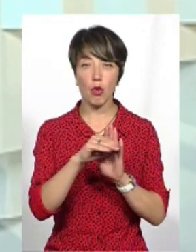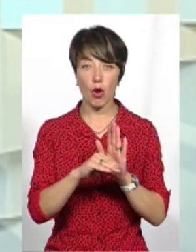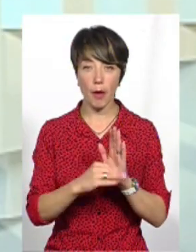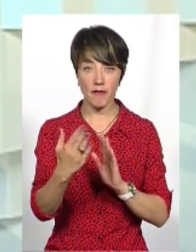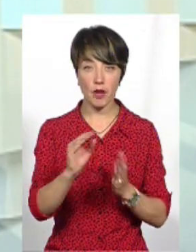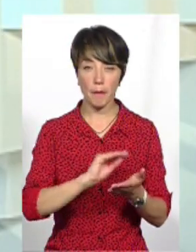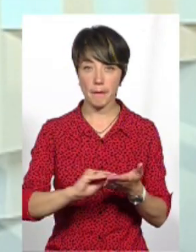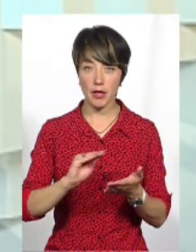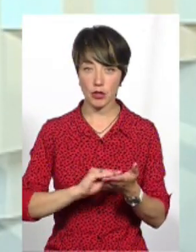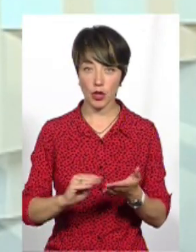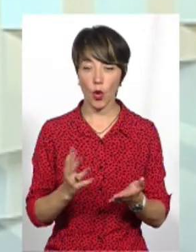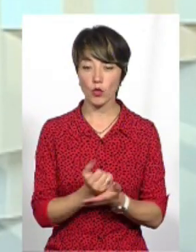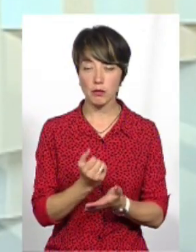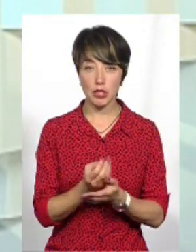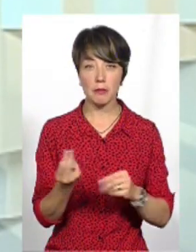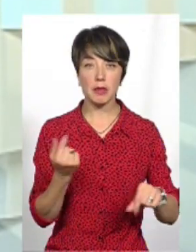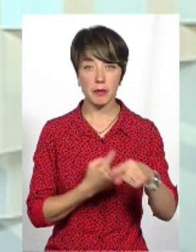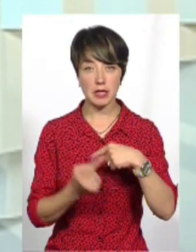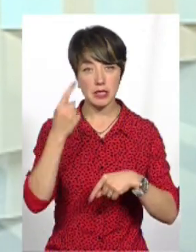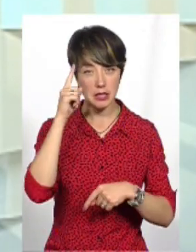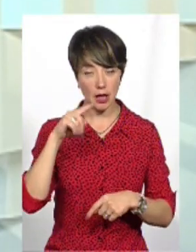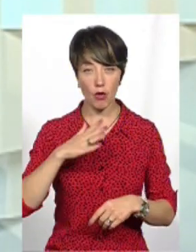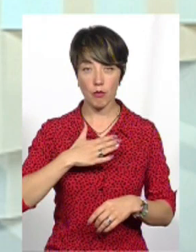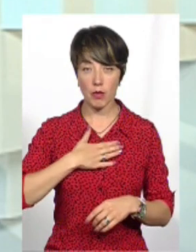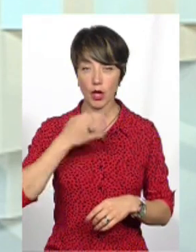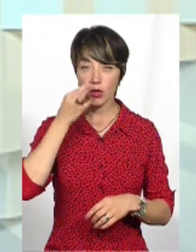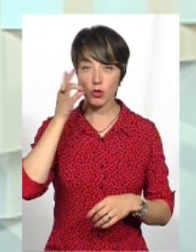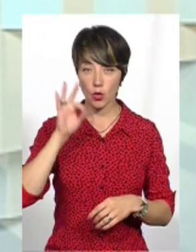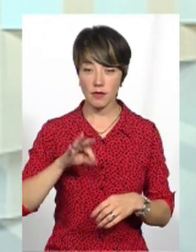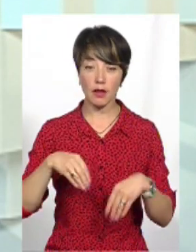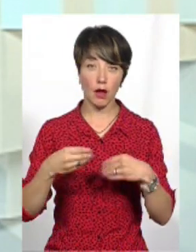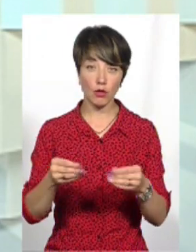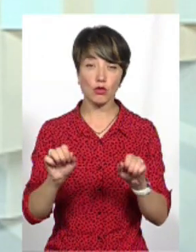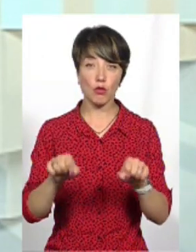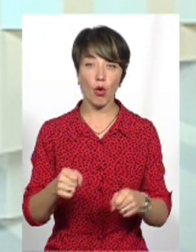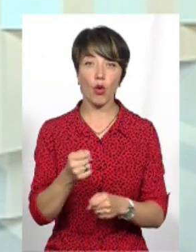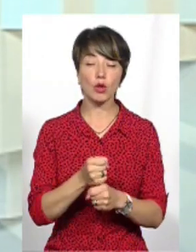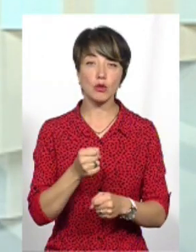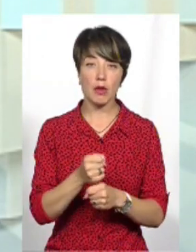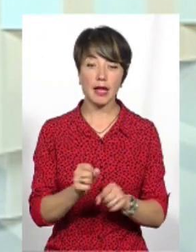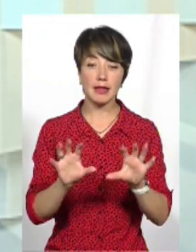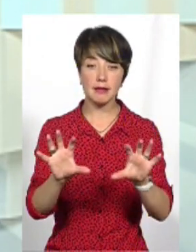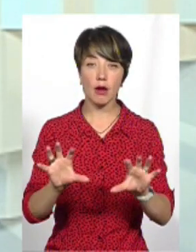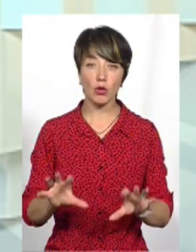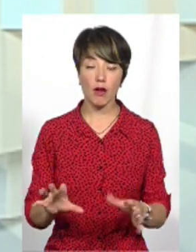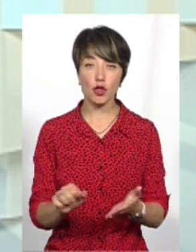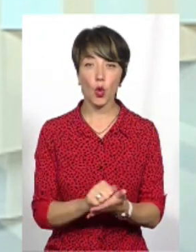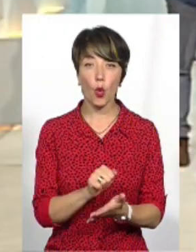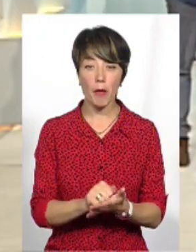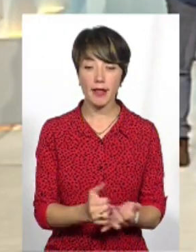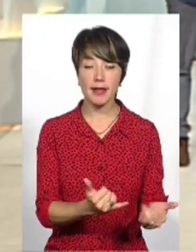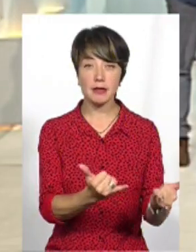пишете, цитую, як успішний підприємець, знаю, що мої знання та досвід дадуть змогу розробляти ті законодавчі акти,